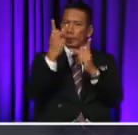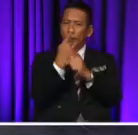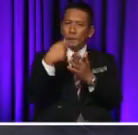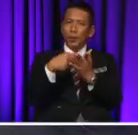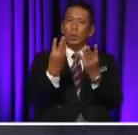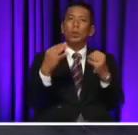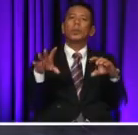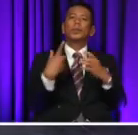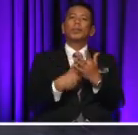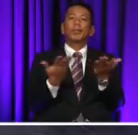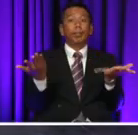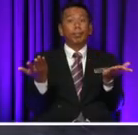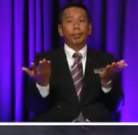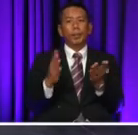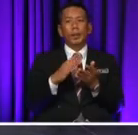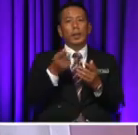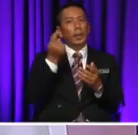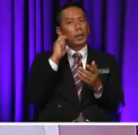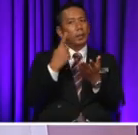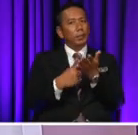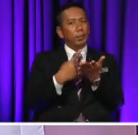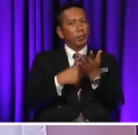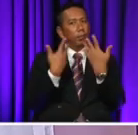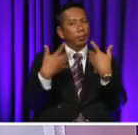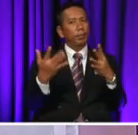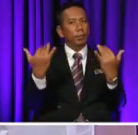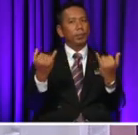buat sekarang kita